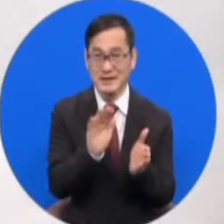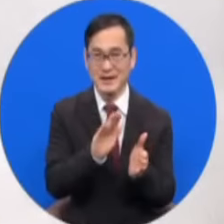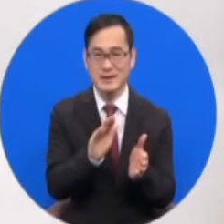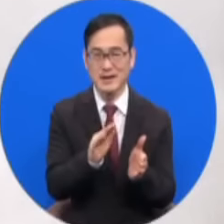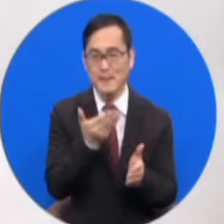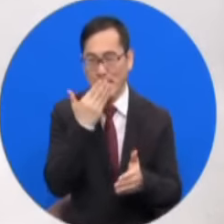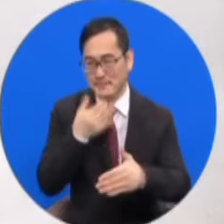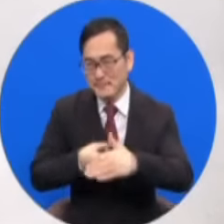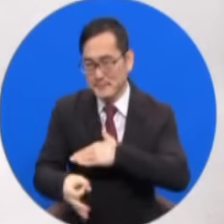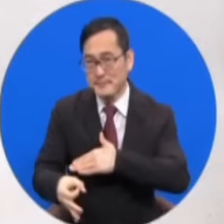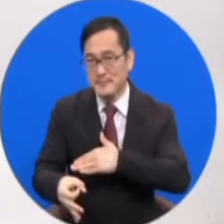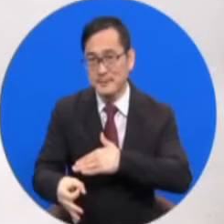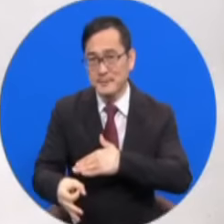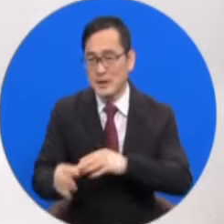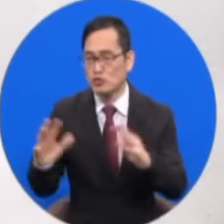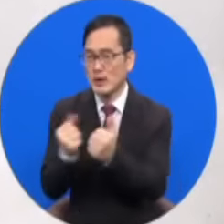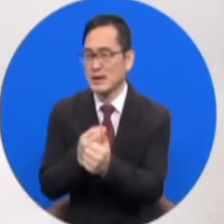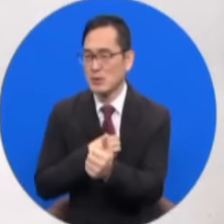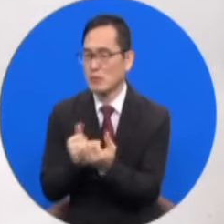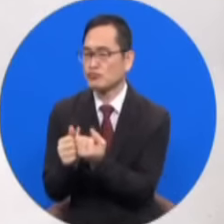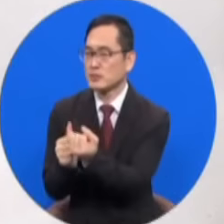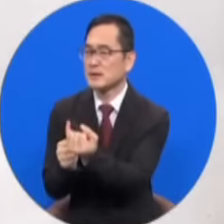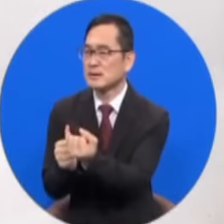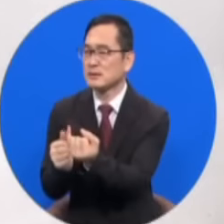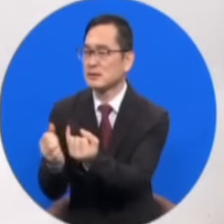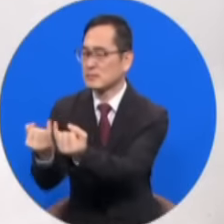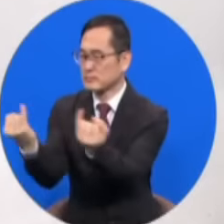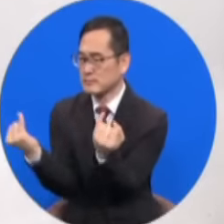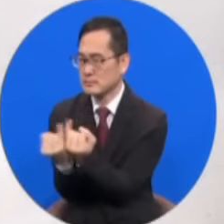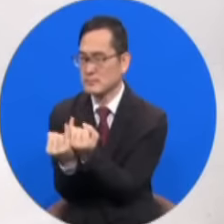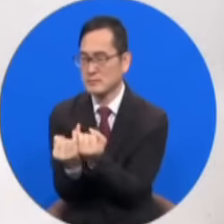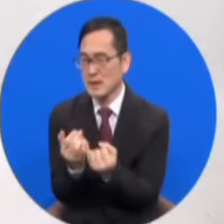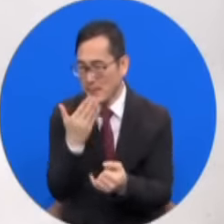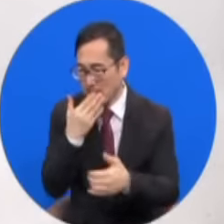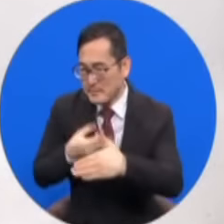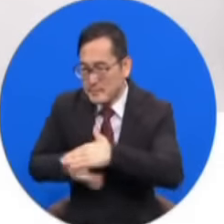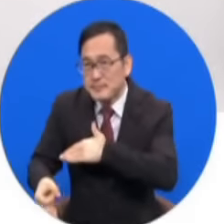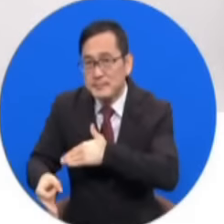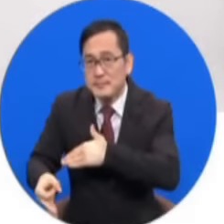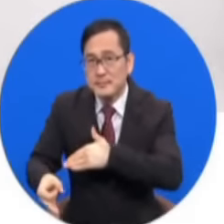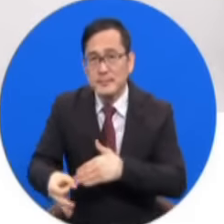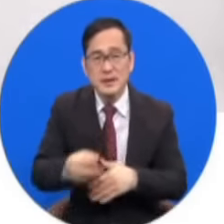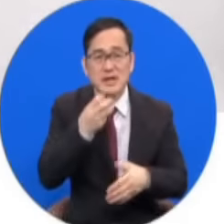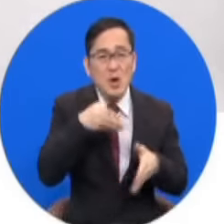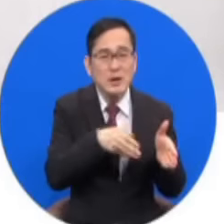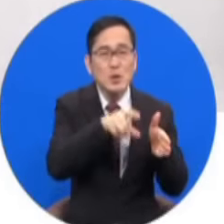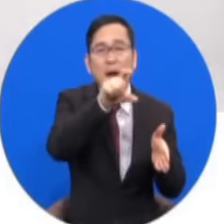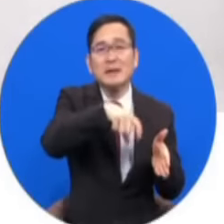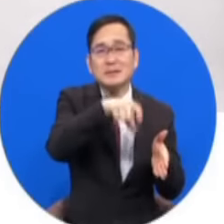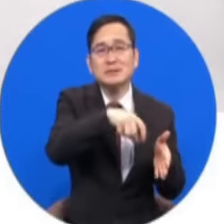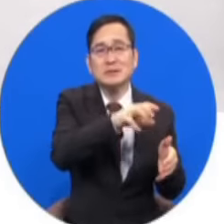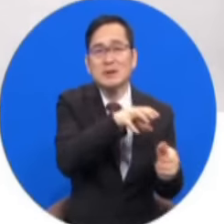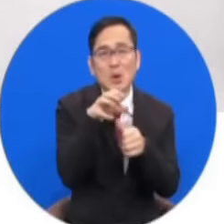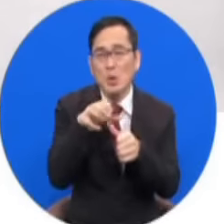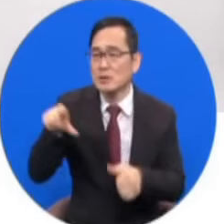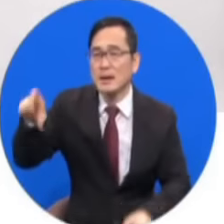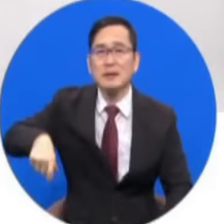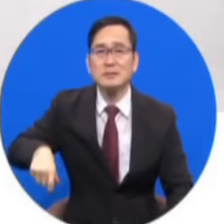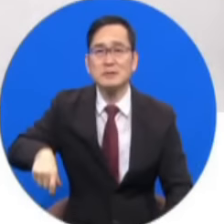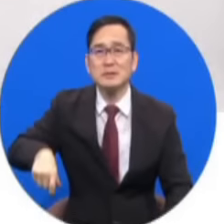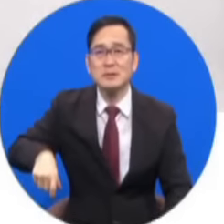밥값을 배모 씨가 뭘로 계산했습니다 현금으로 계산했습니다 개인 카드로 계산했습니다 경기도 법인 카드 법인 카드로 했잖아요 그러면